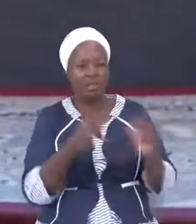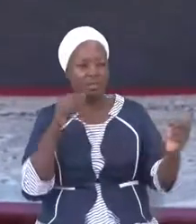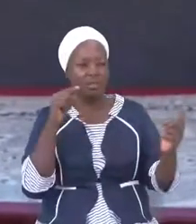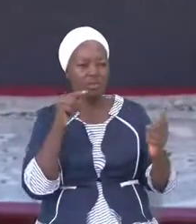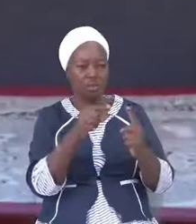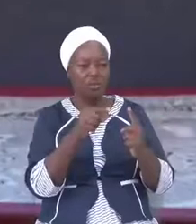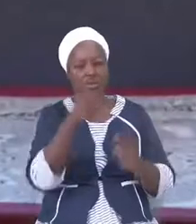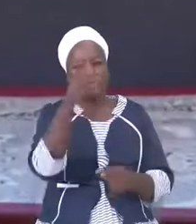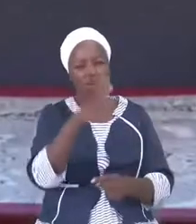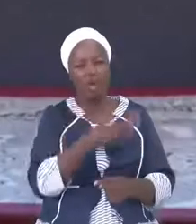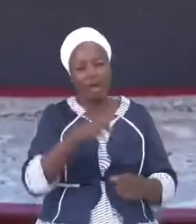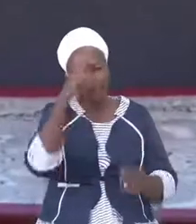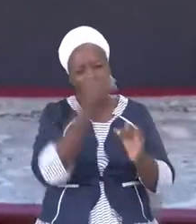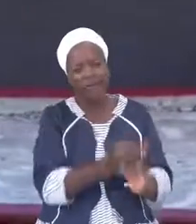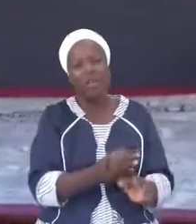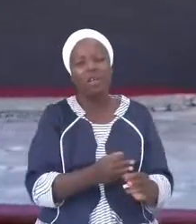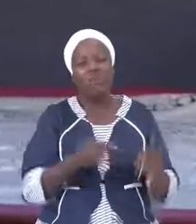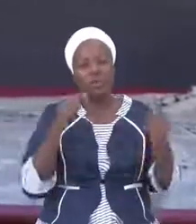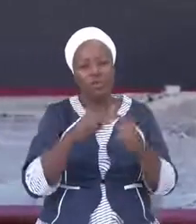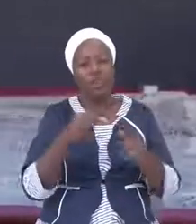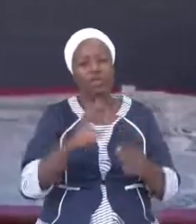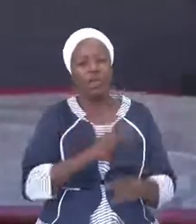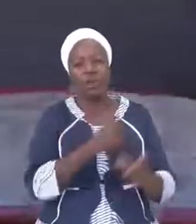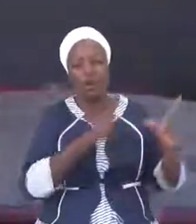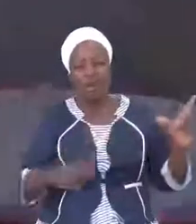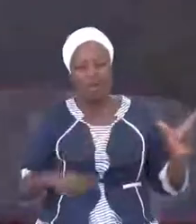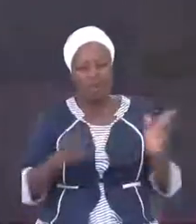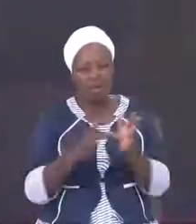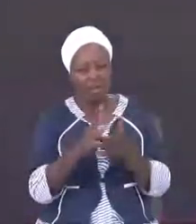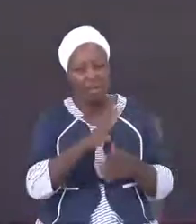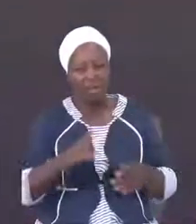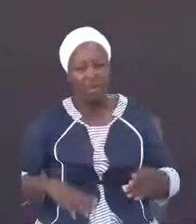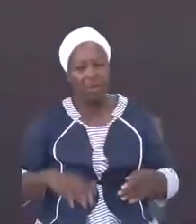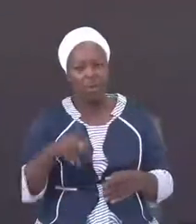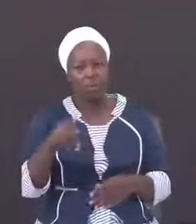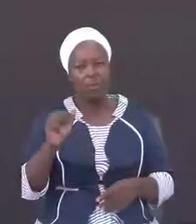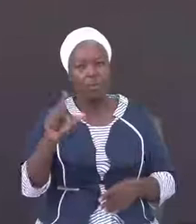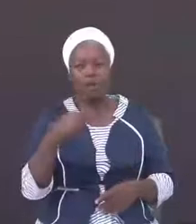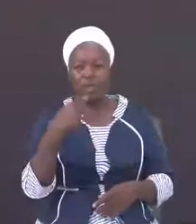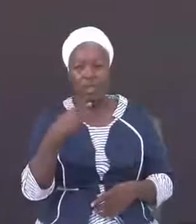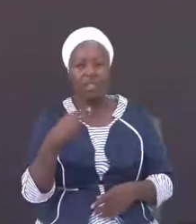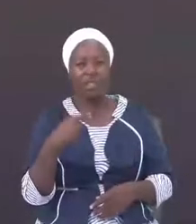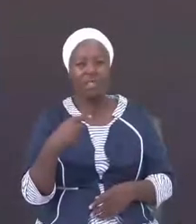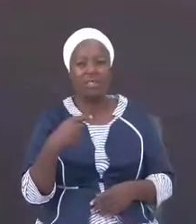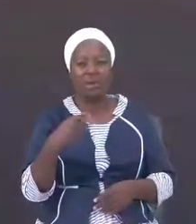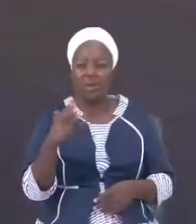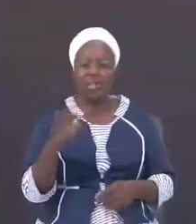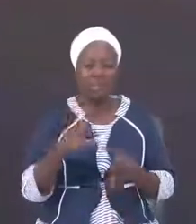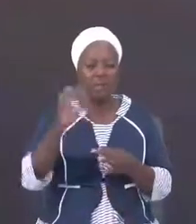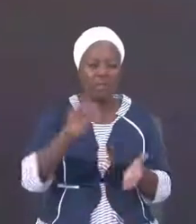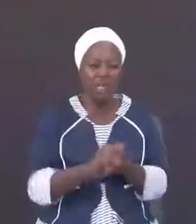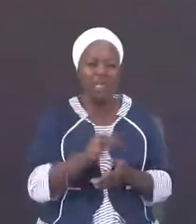en notre Seigneur Jésus-Christ. L'apôtre Paul disait par l'Esprit que